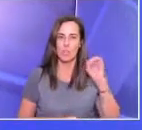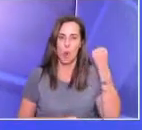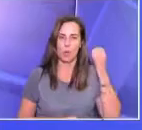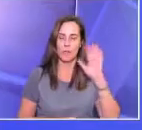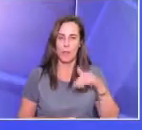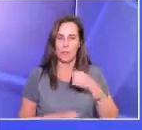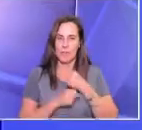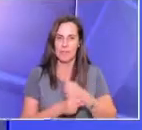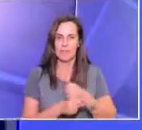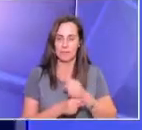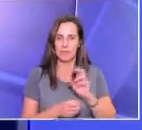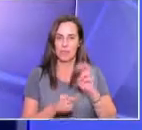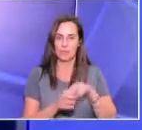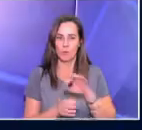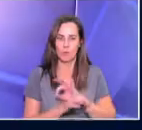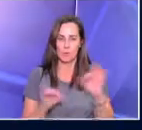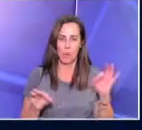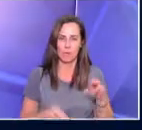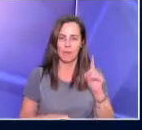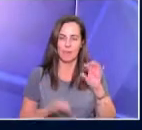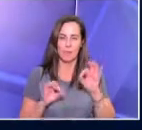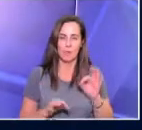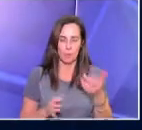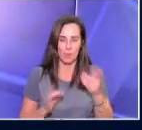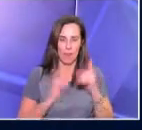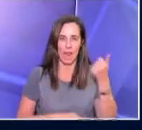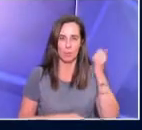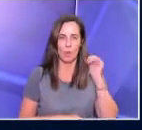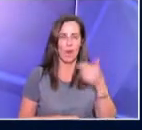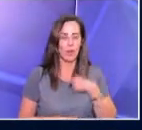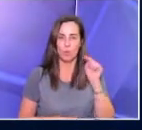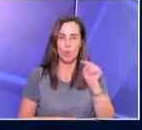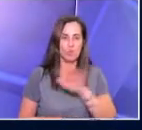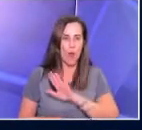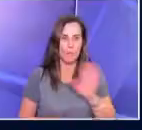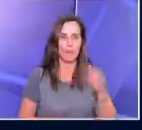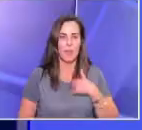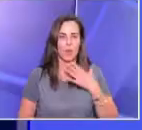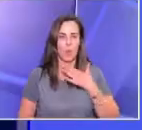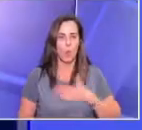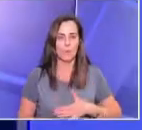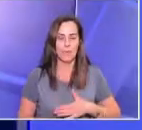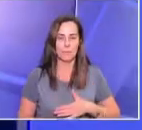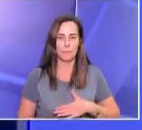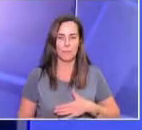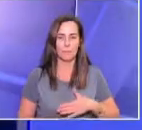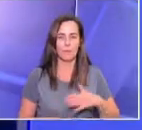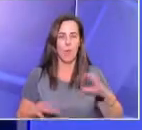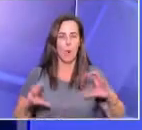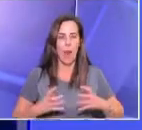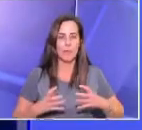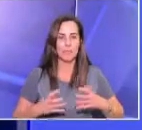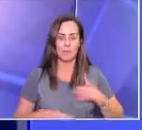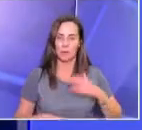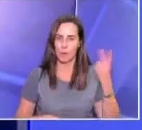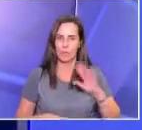ציבור מייסד, וכולוסות שתצטרפו, וזה מצוין. אבל זה בדיוק השיח של אתמול. אנחנו לא שם. אנחנו רוצים קואליציה,